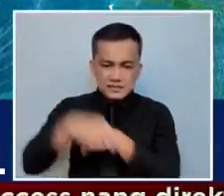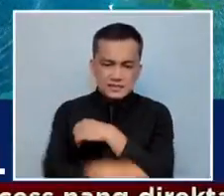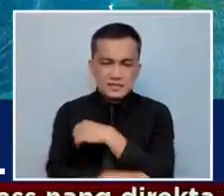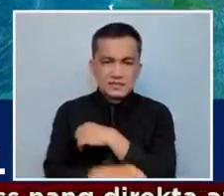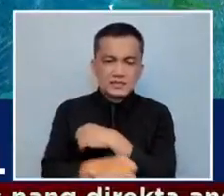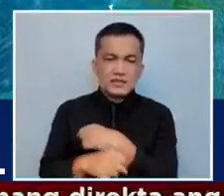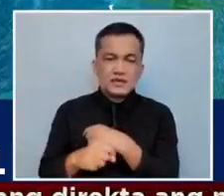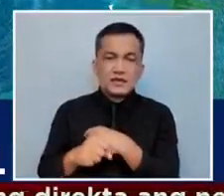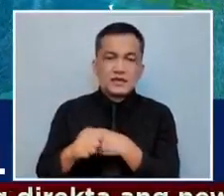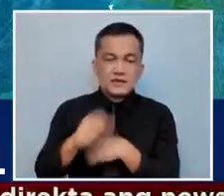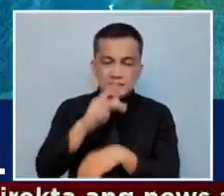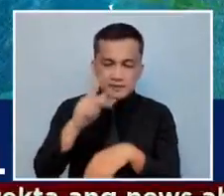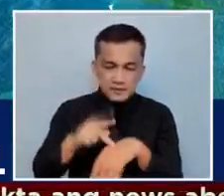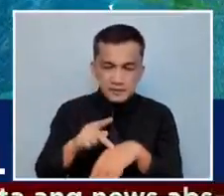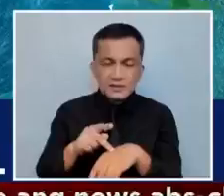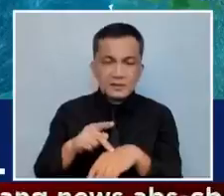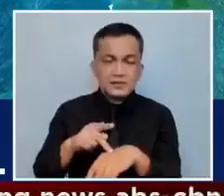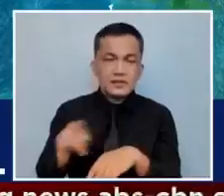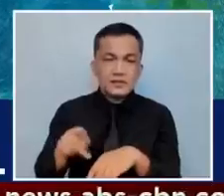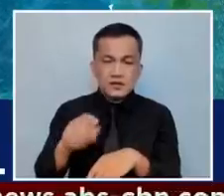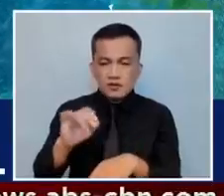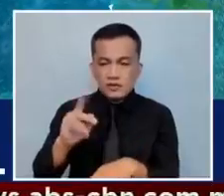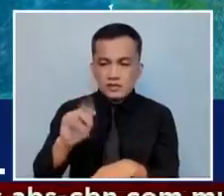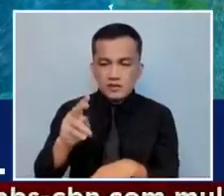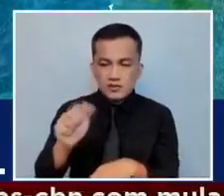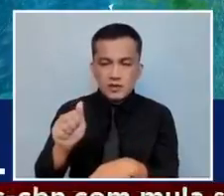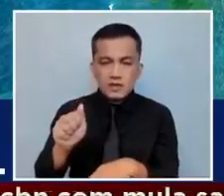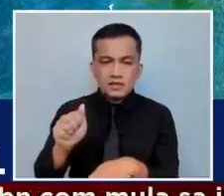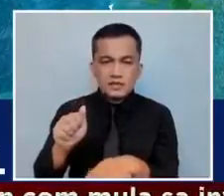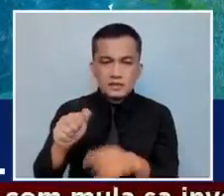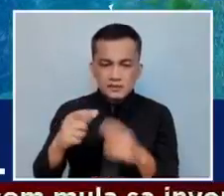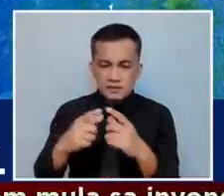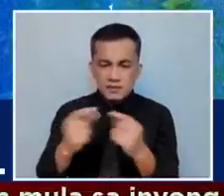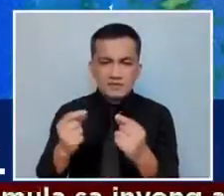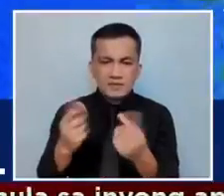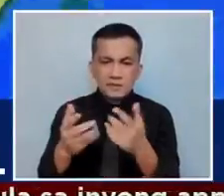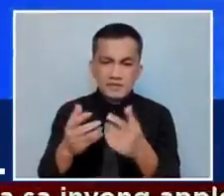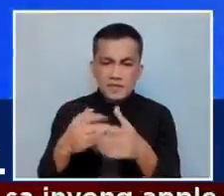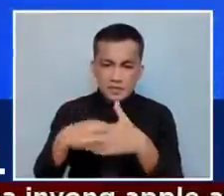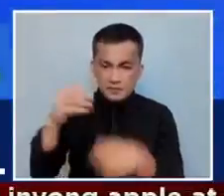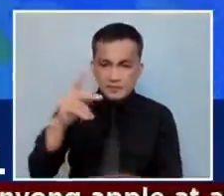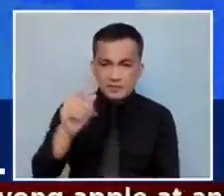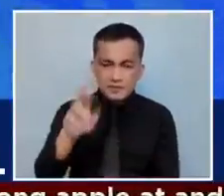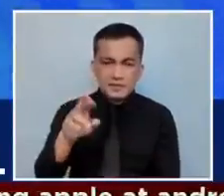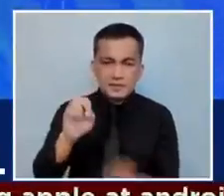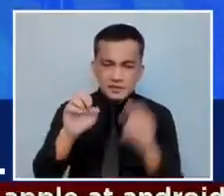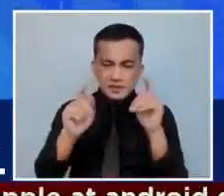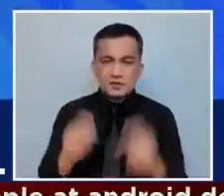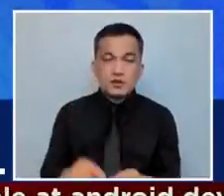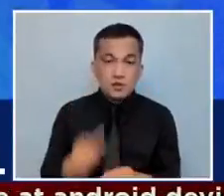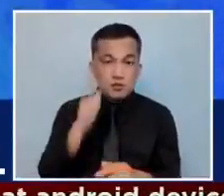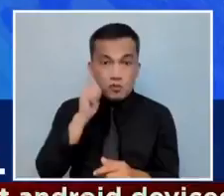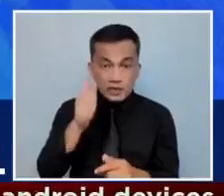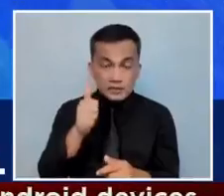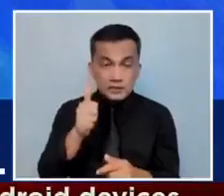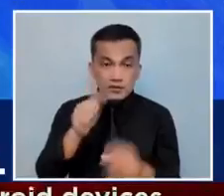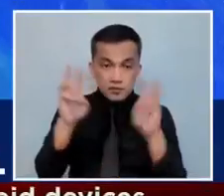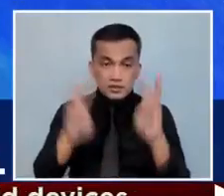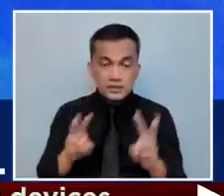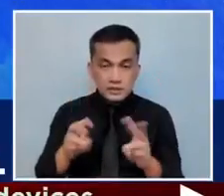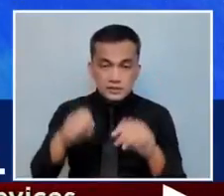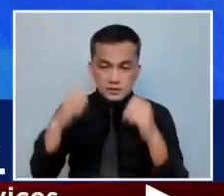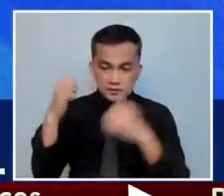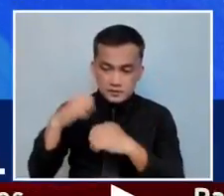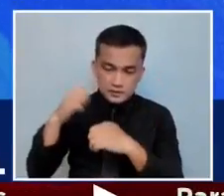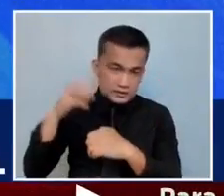Japan at posibleng makalabas na ng PAR sa Sabado. Samantala, sa lagay ng panahon bukas, inaasahan sa Mindanao ang malakas